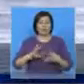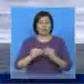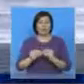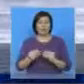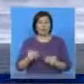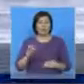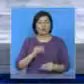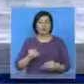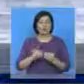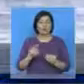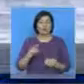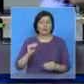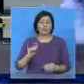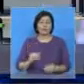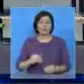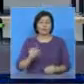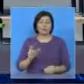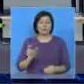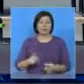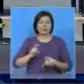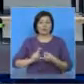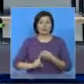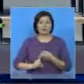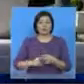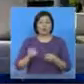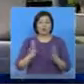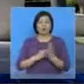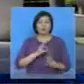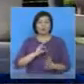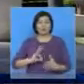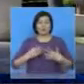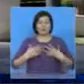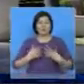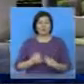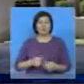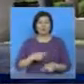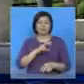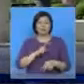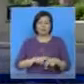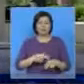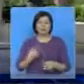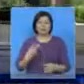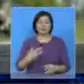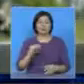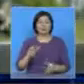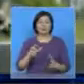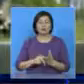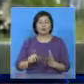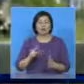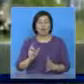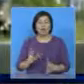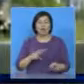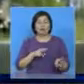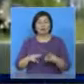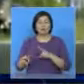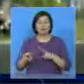дейін облыста 11 мыңнан астам адам вирус жұқтырып, оның 90% жазылды. Дәрігерлер әлі де 3800 адамды бақылауда ұстап